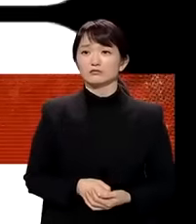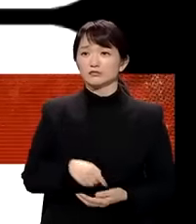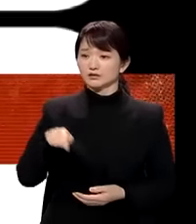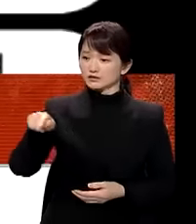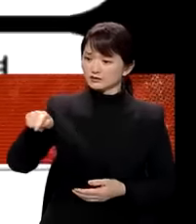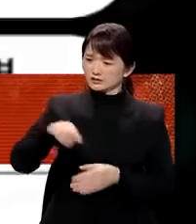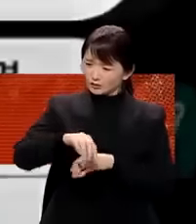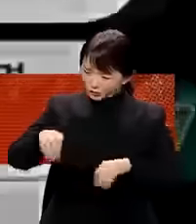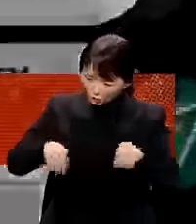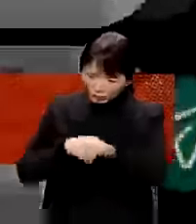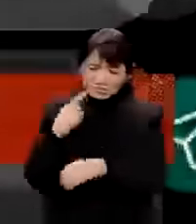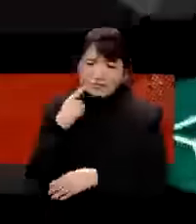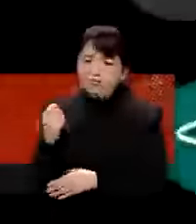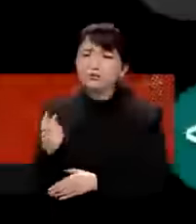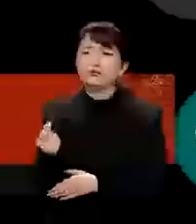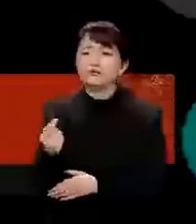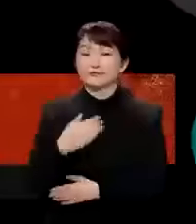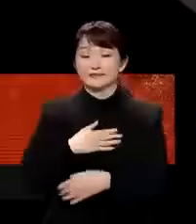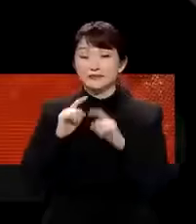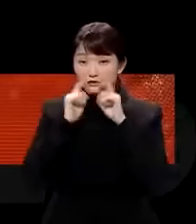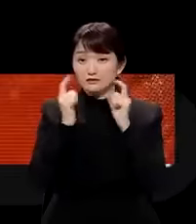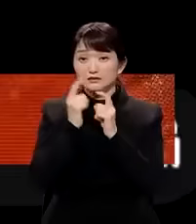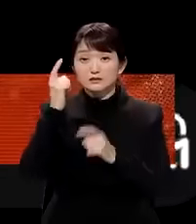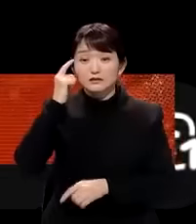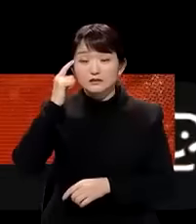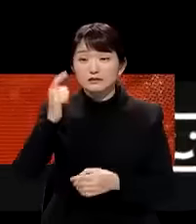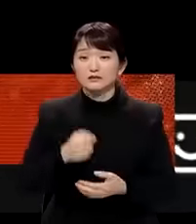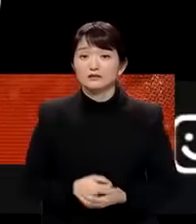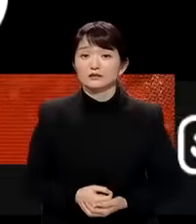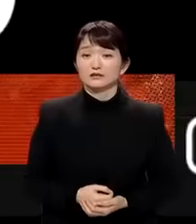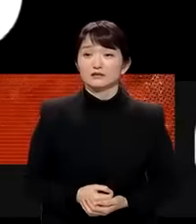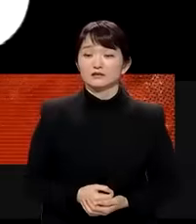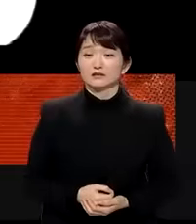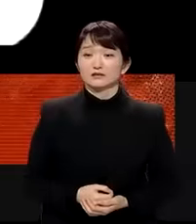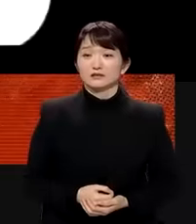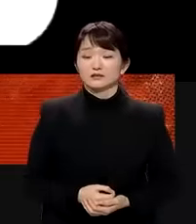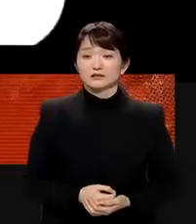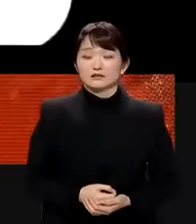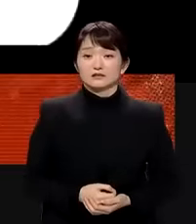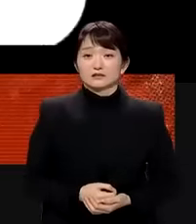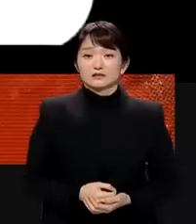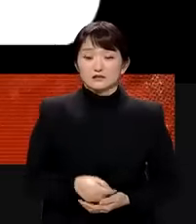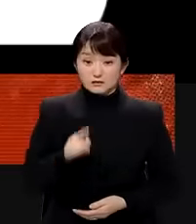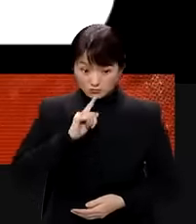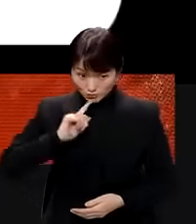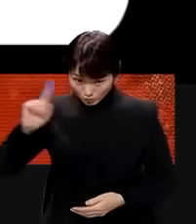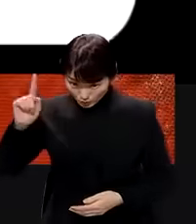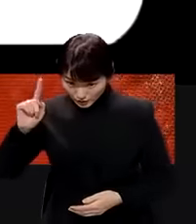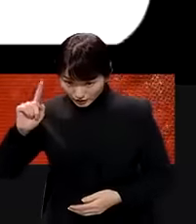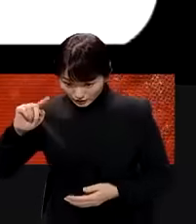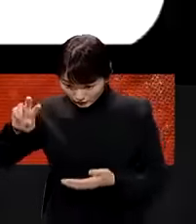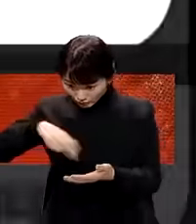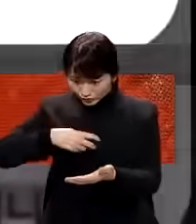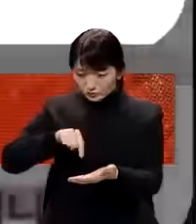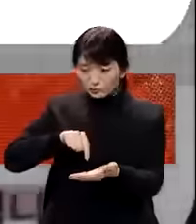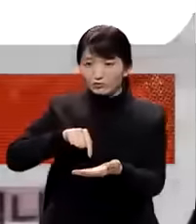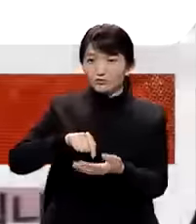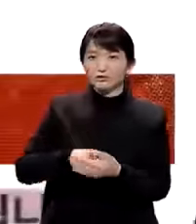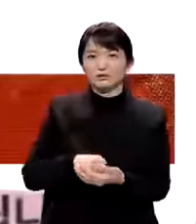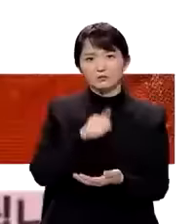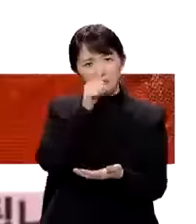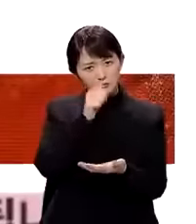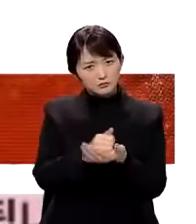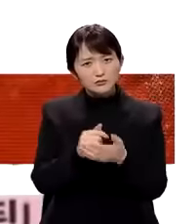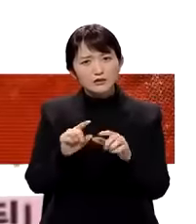협박 같아요 제가 개인적으로 봤을 때는 저렇게 고소 하겠다라고 얘기하는 거 저런 부분 범죄가